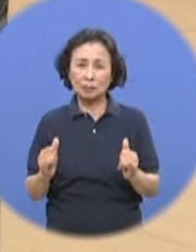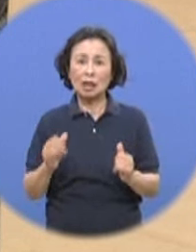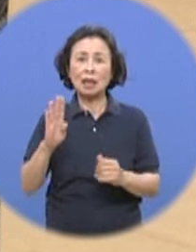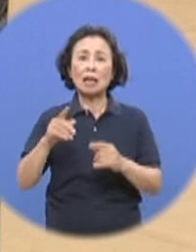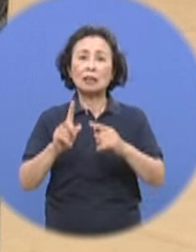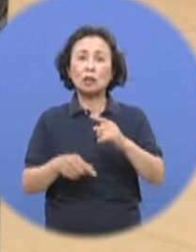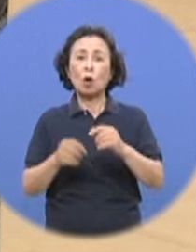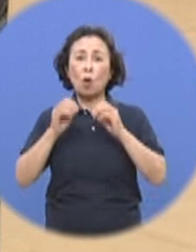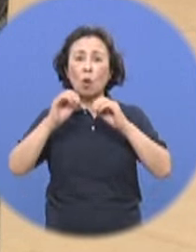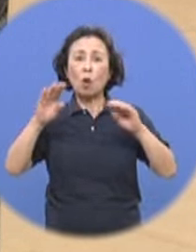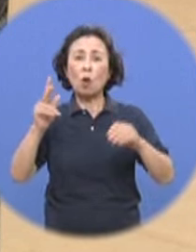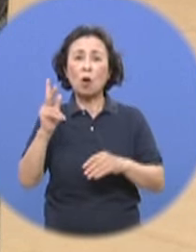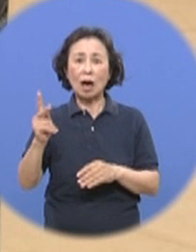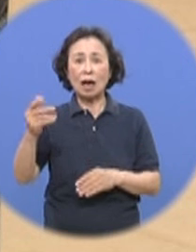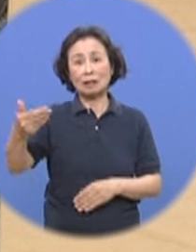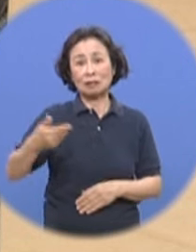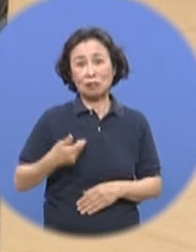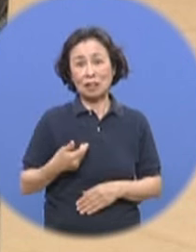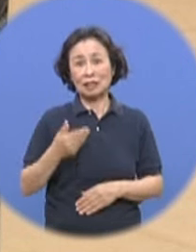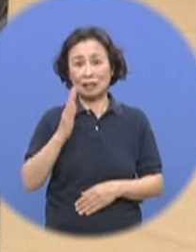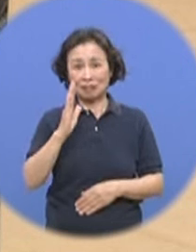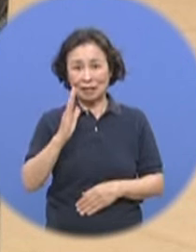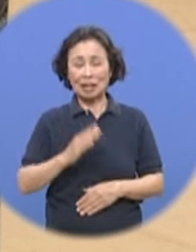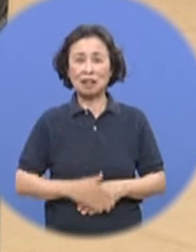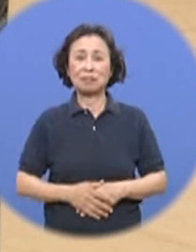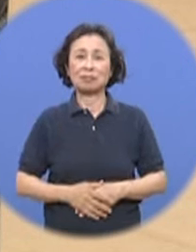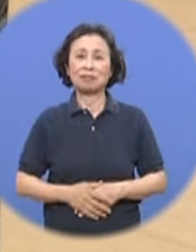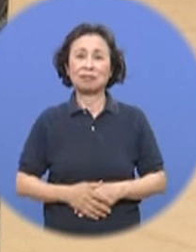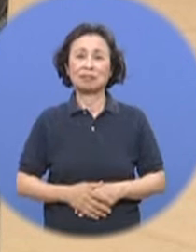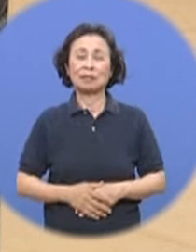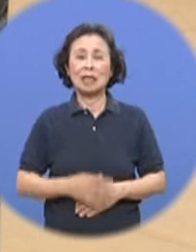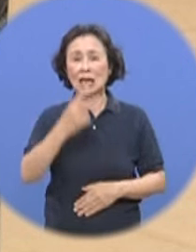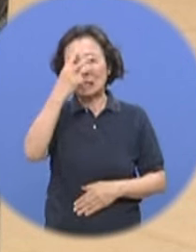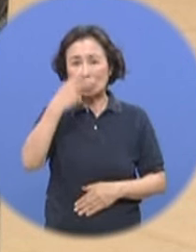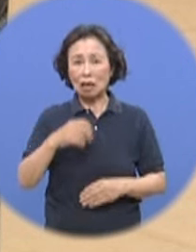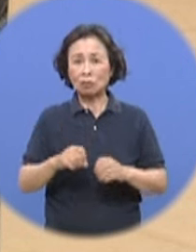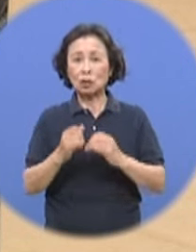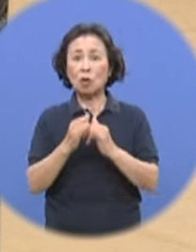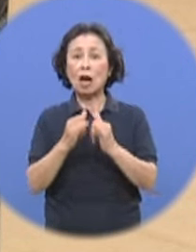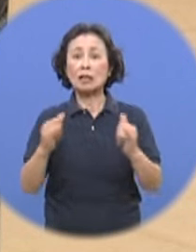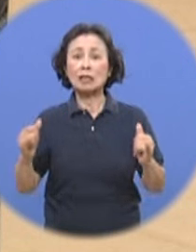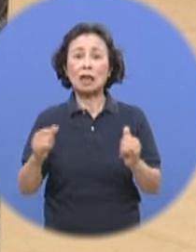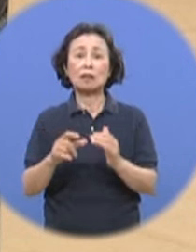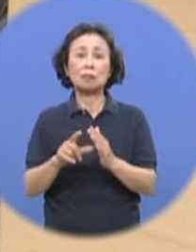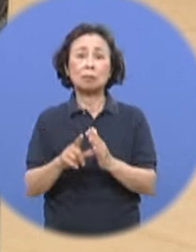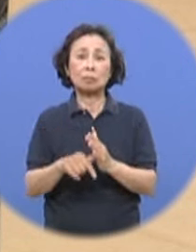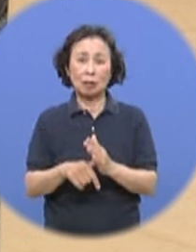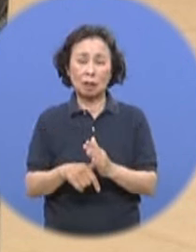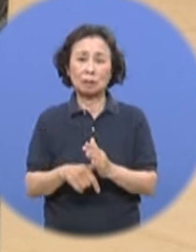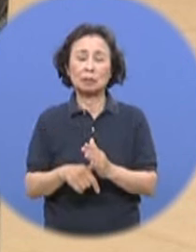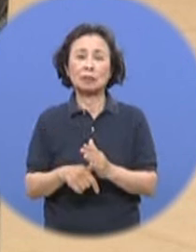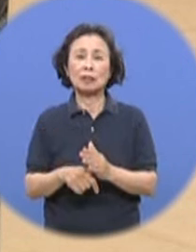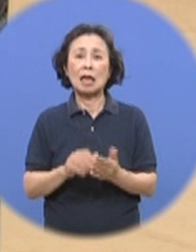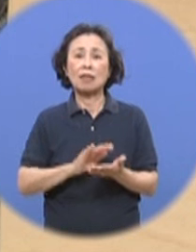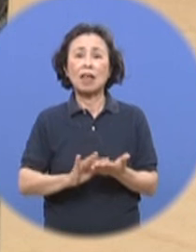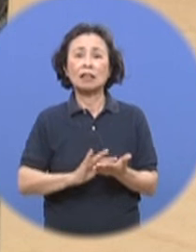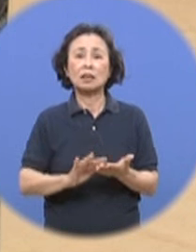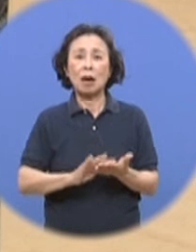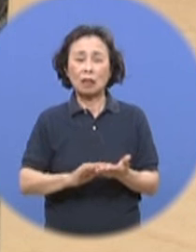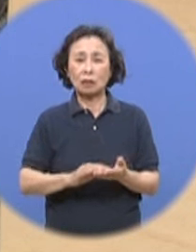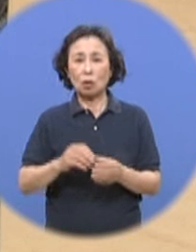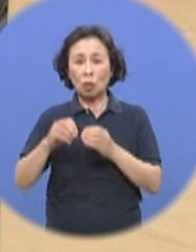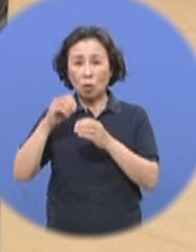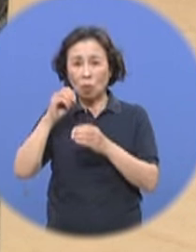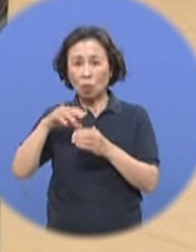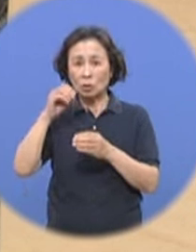庁広報課までお問い合わせください。視覚に障害のある方のために点字版と音声版の